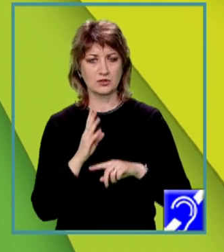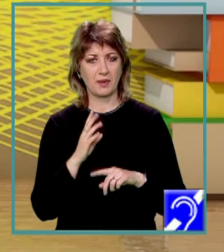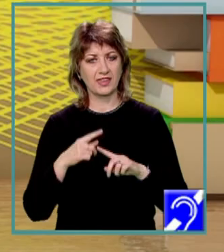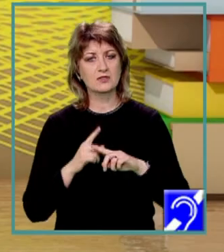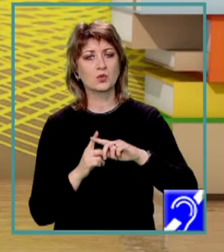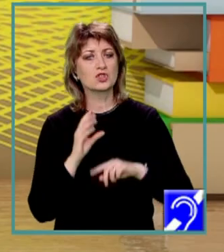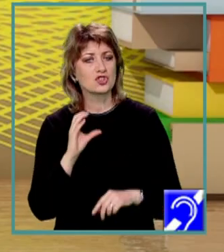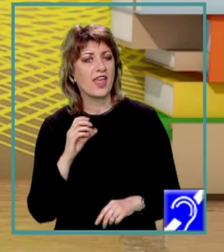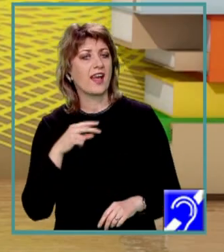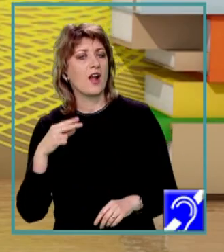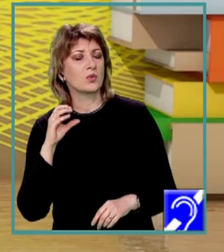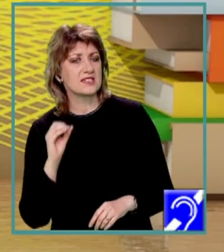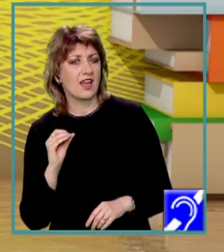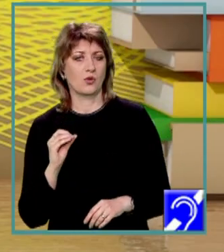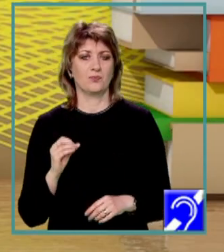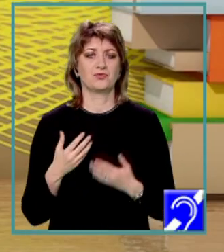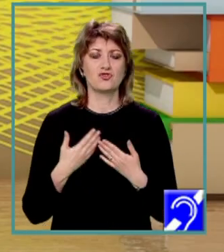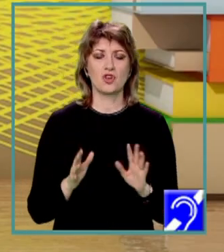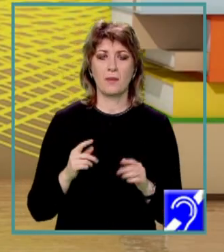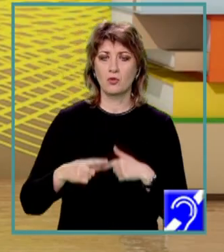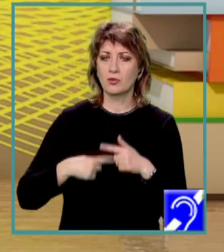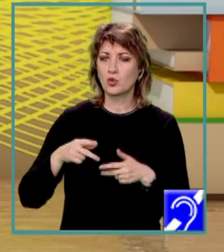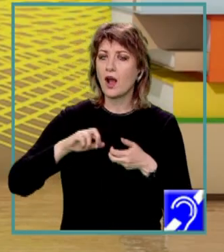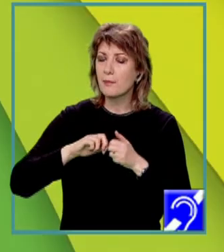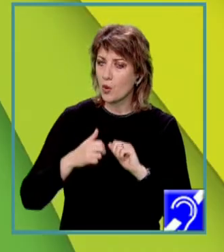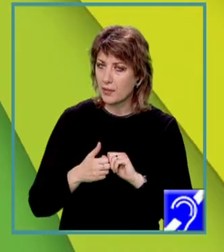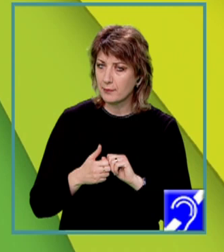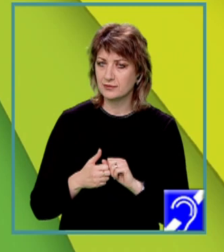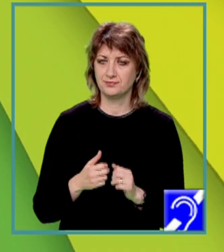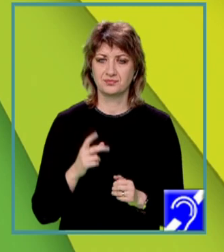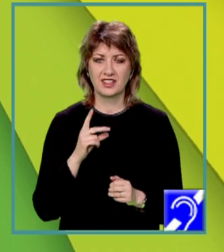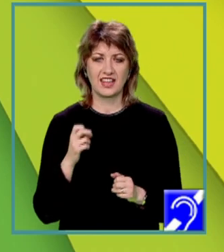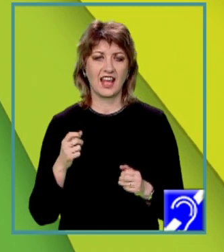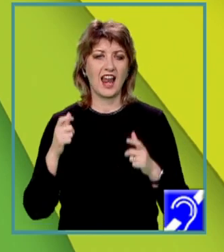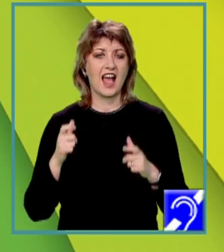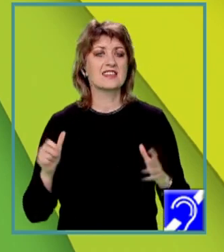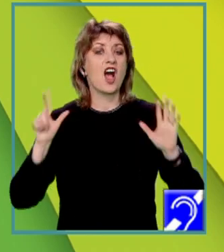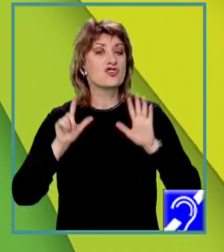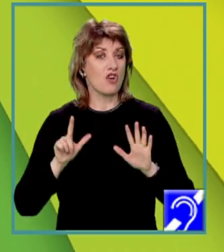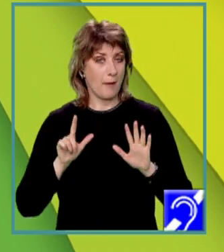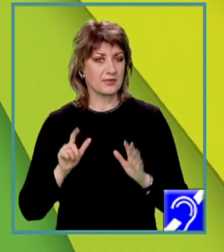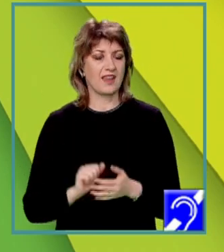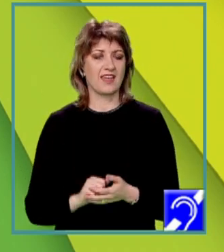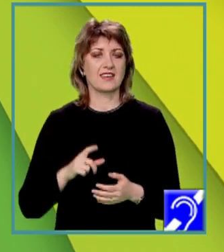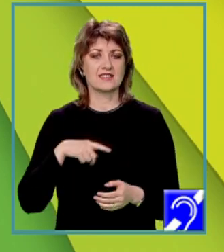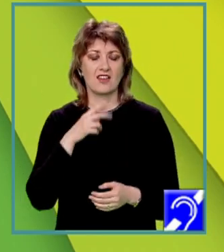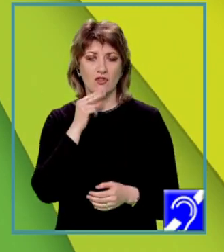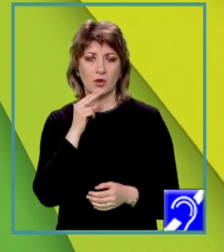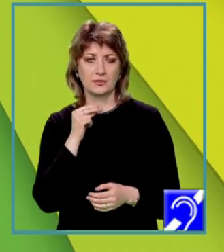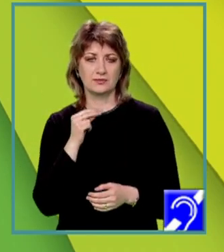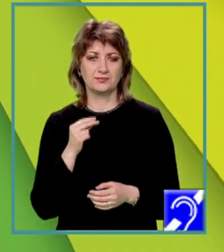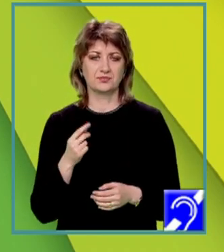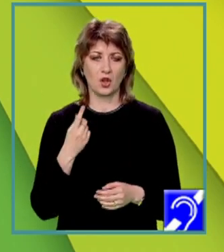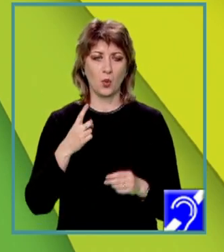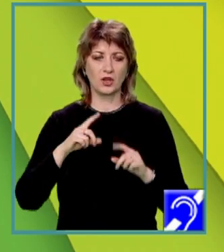zero Am pornit de la următoarea problemă de nivel de clasa a șaptea în care este vorba despre un triunghi dreptunghic